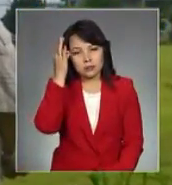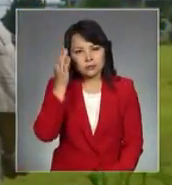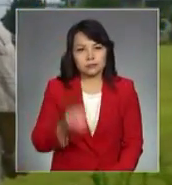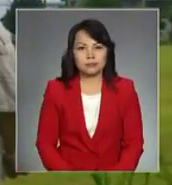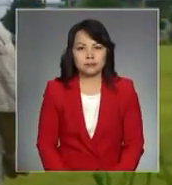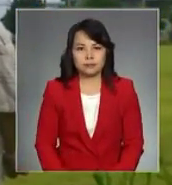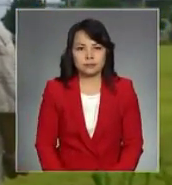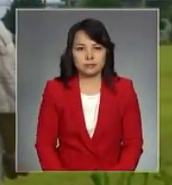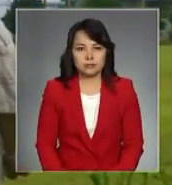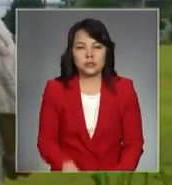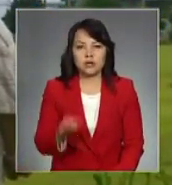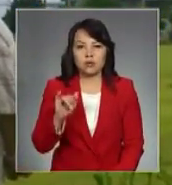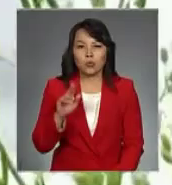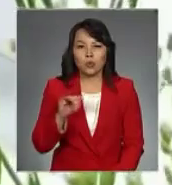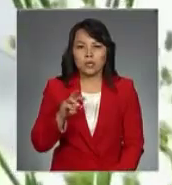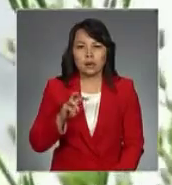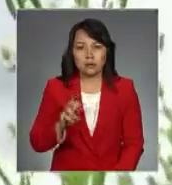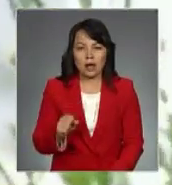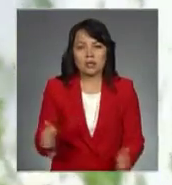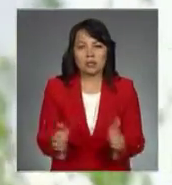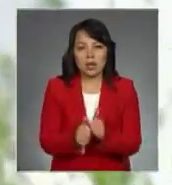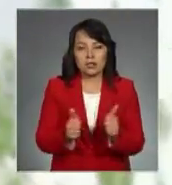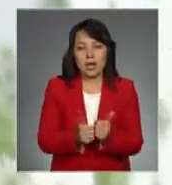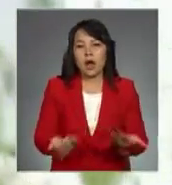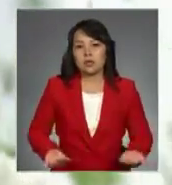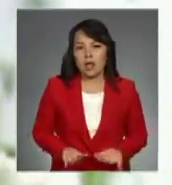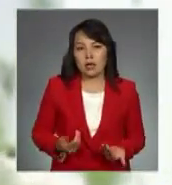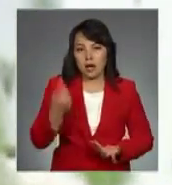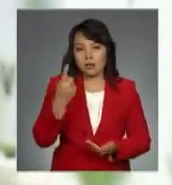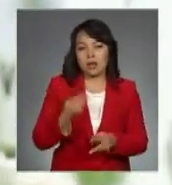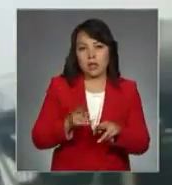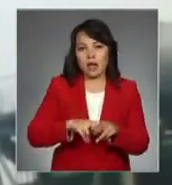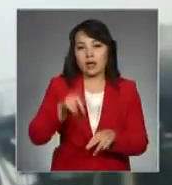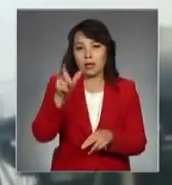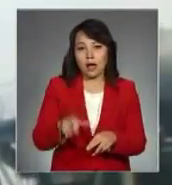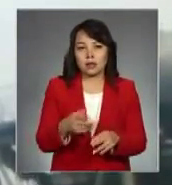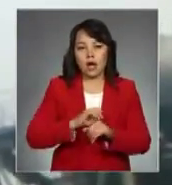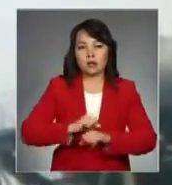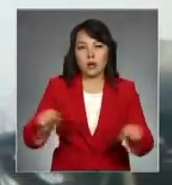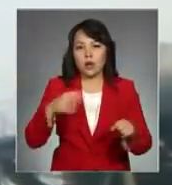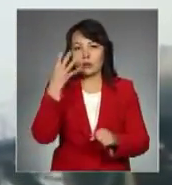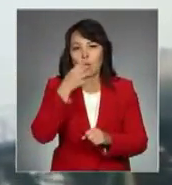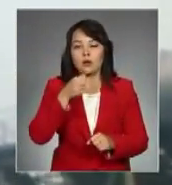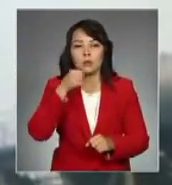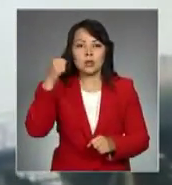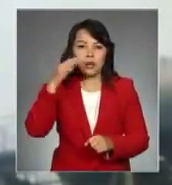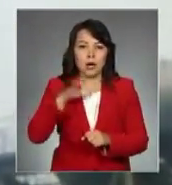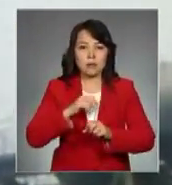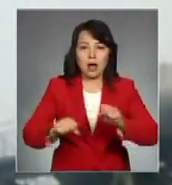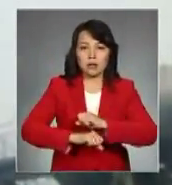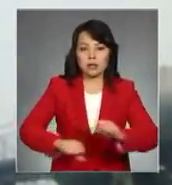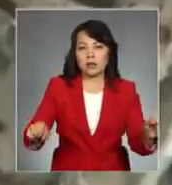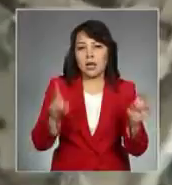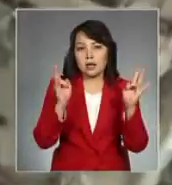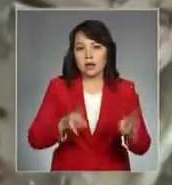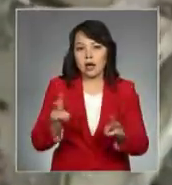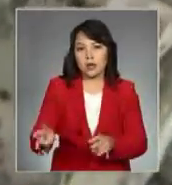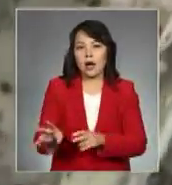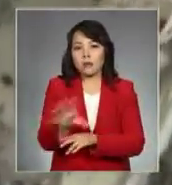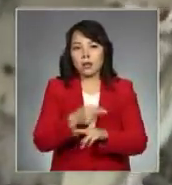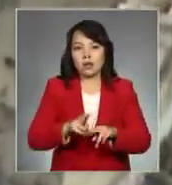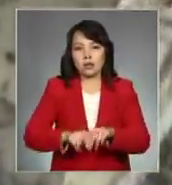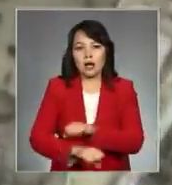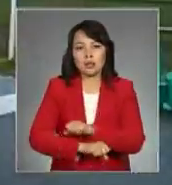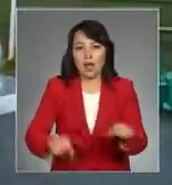Атсуси Хасина Фукусима маңында тұрады. Мұнда 4 жыл бұрын болған апаттан кейін Жапониядағы барлық атом электростанцияларының